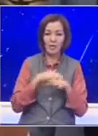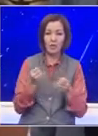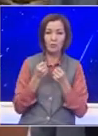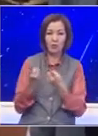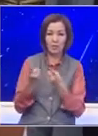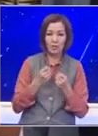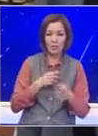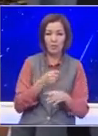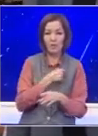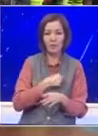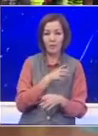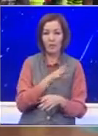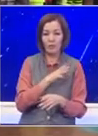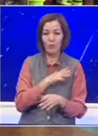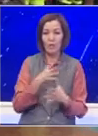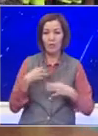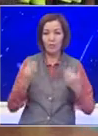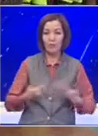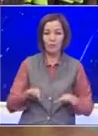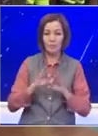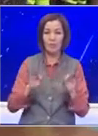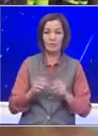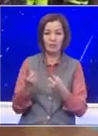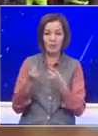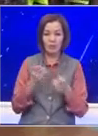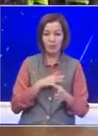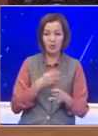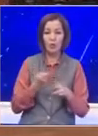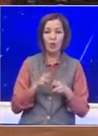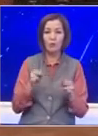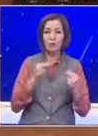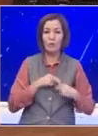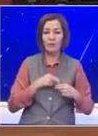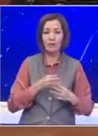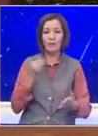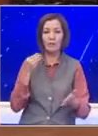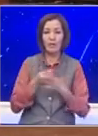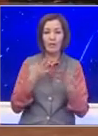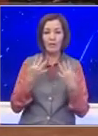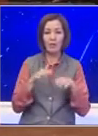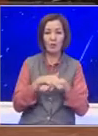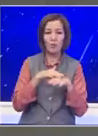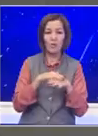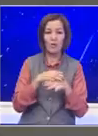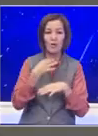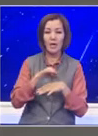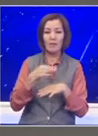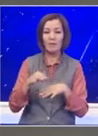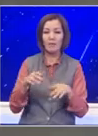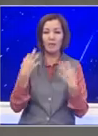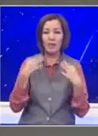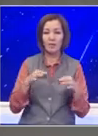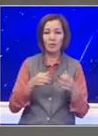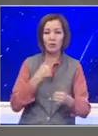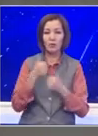тартты. Бапкер болду. Саламатты өмүр салтын устанууга чакырган. Олардын осы бир эңбегин баалаган ауылдаштары аймактык ашык турнир өткүзүп